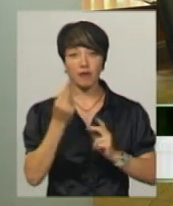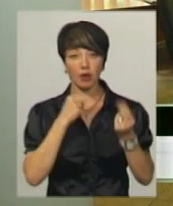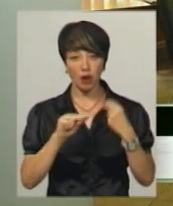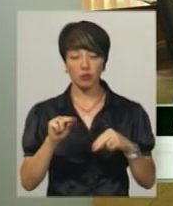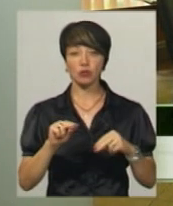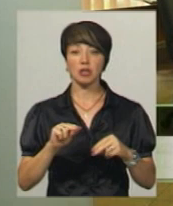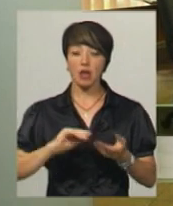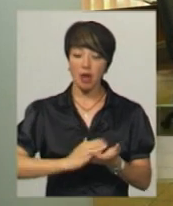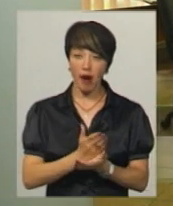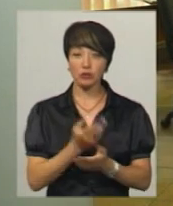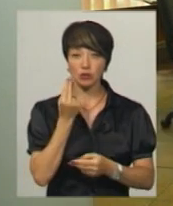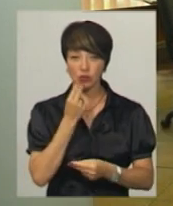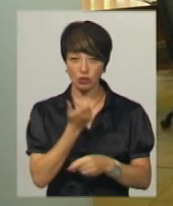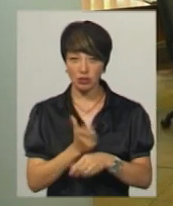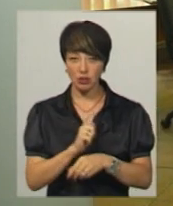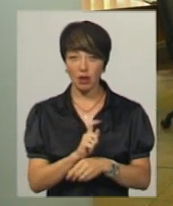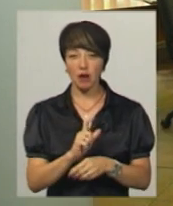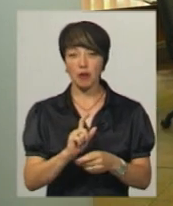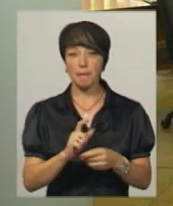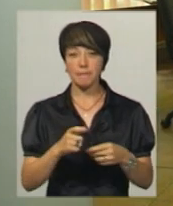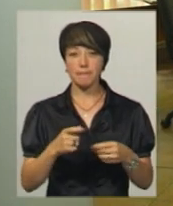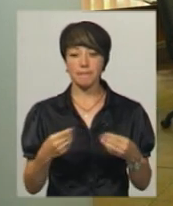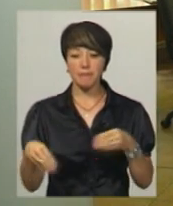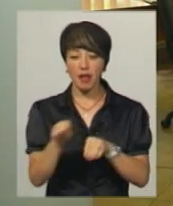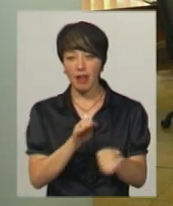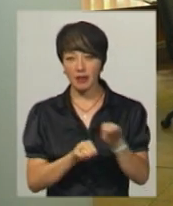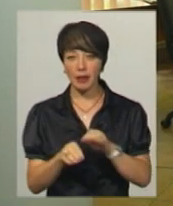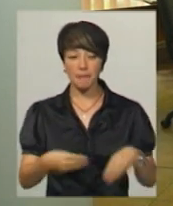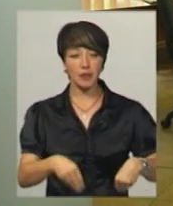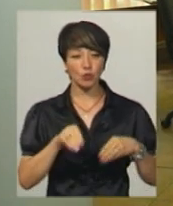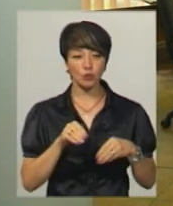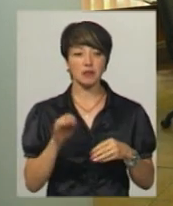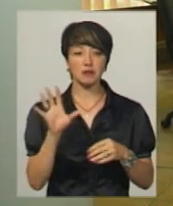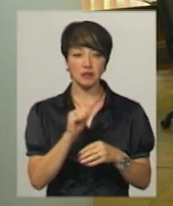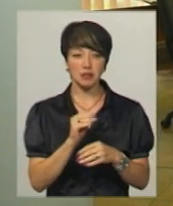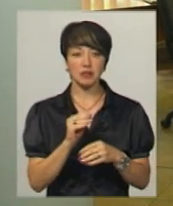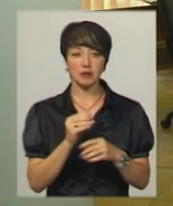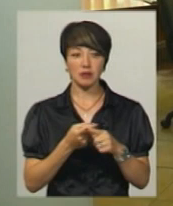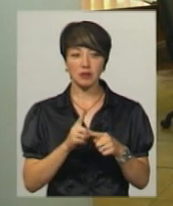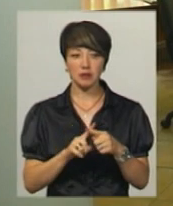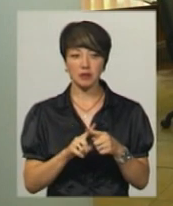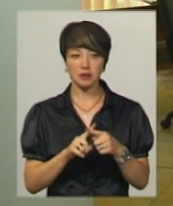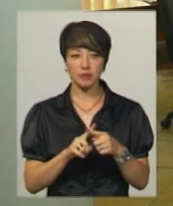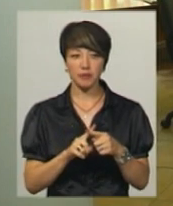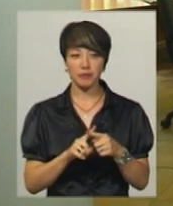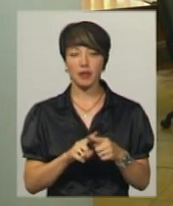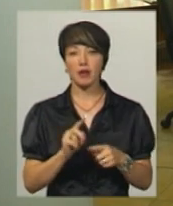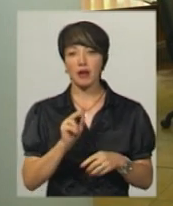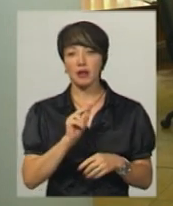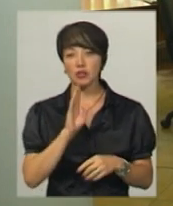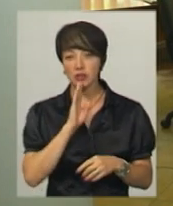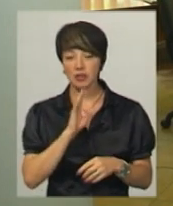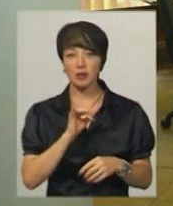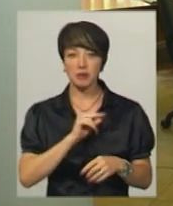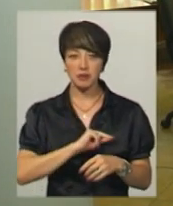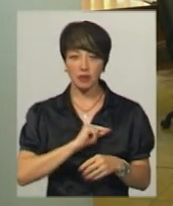Краще, якісніші стали пеленки, підгузники, всі товари стали якісніші. Це підмічають і жінки, і співробітники, які